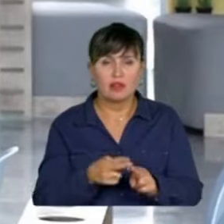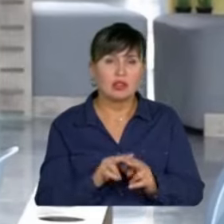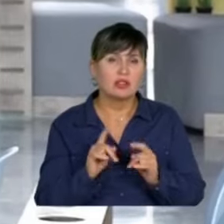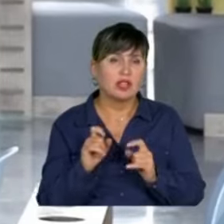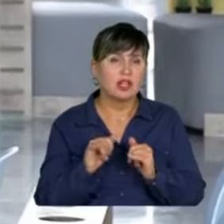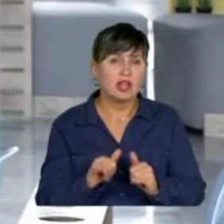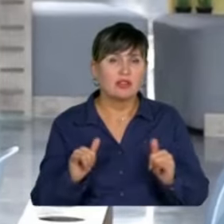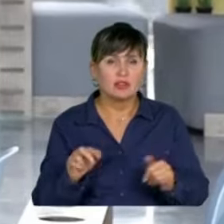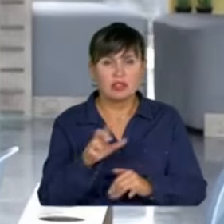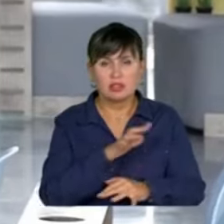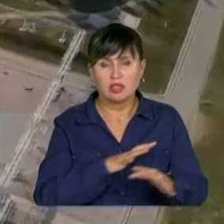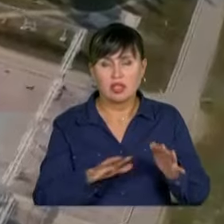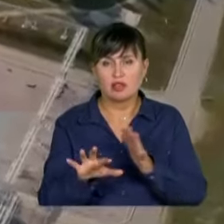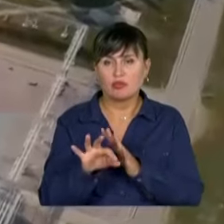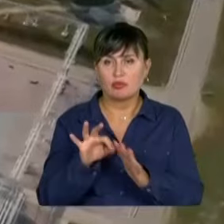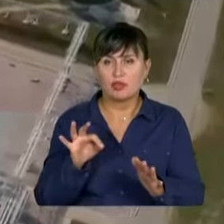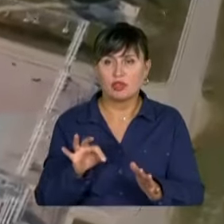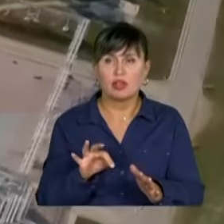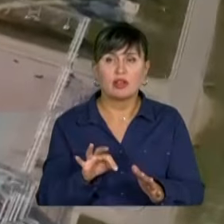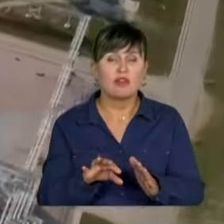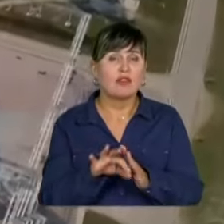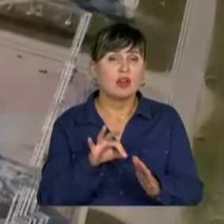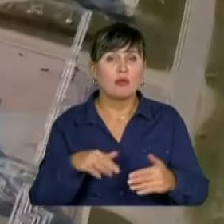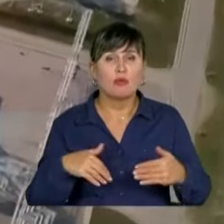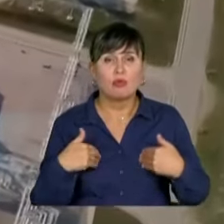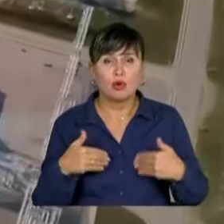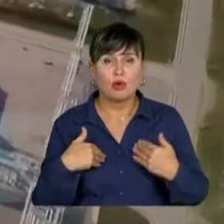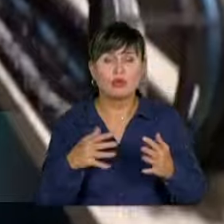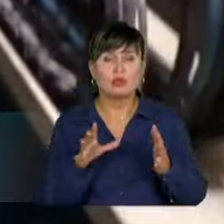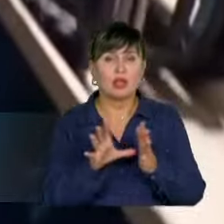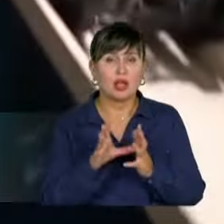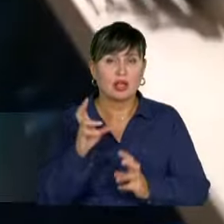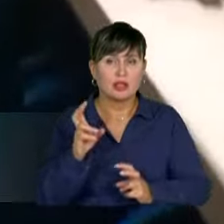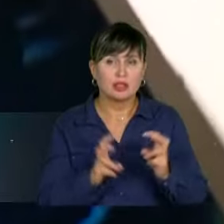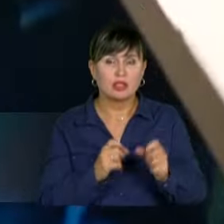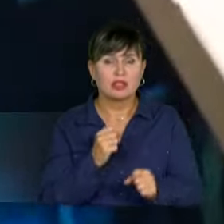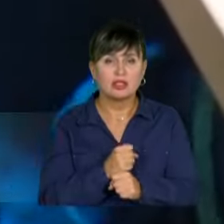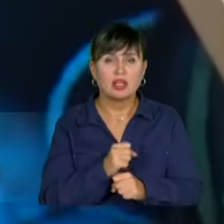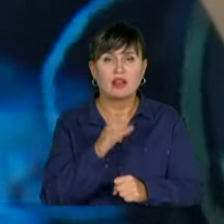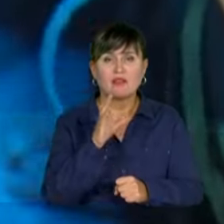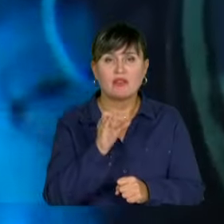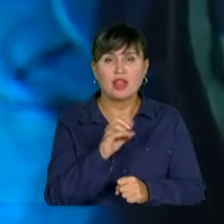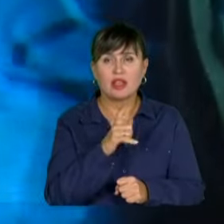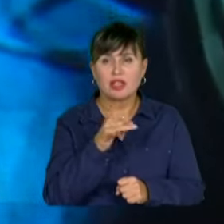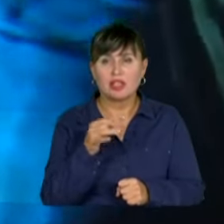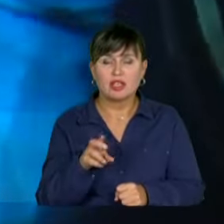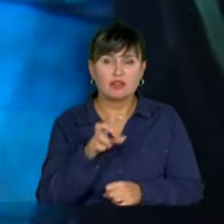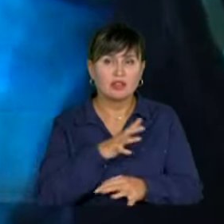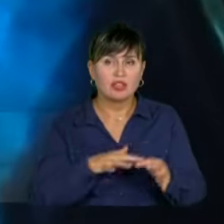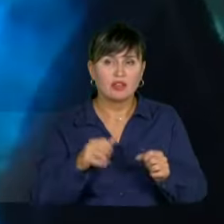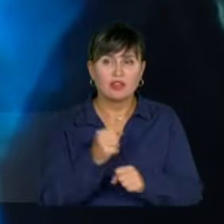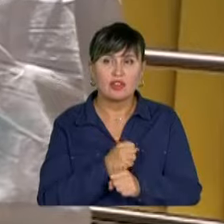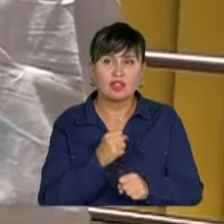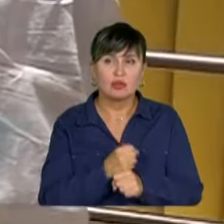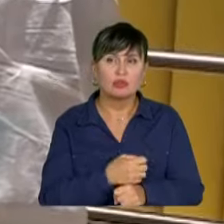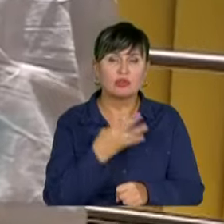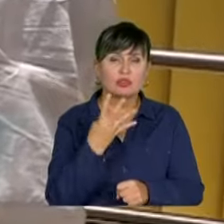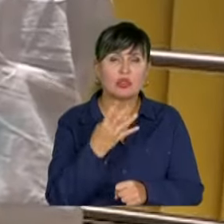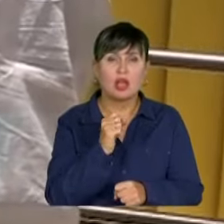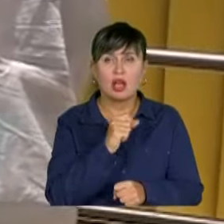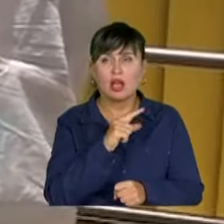страны выбирают именно атомную энергетику. Выбор в пользу атомной электростанции сделала и Венгрия. В стране энергию вырабатывают 4 АЭС.